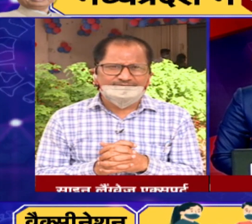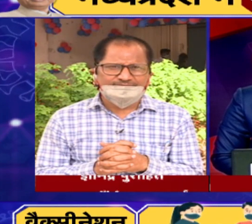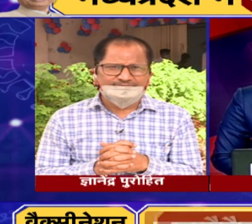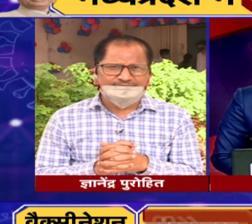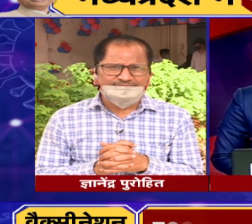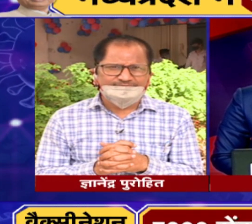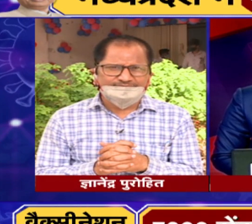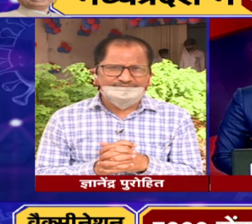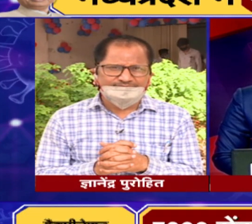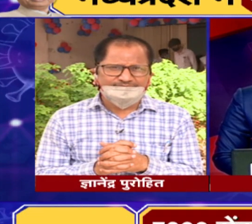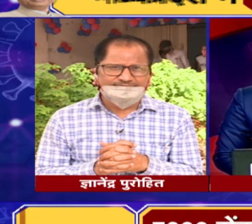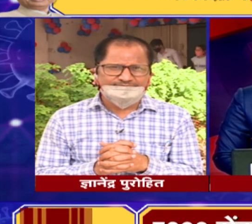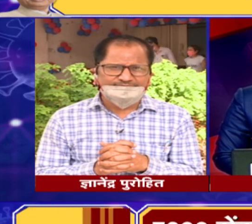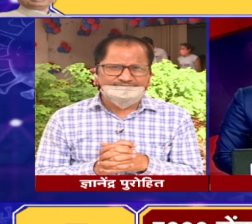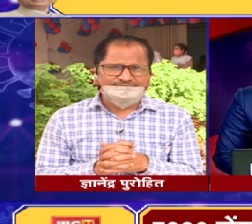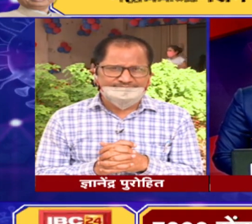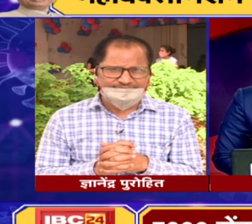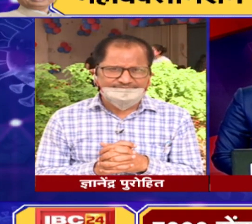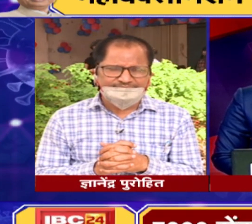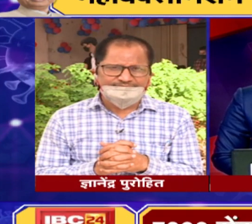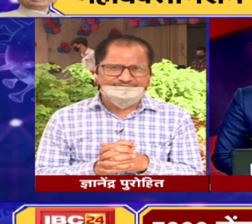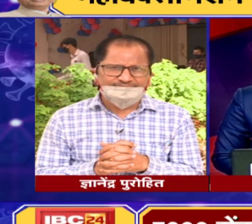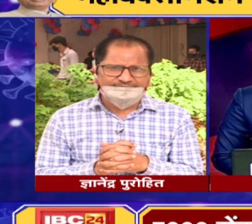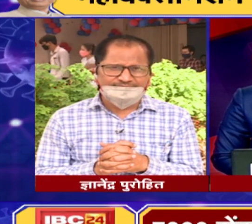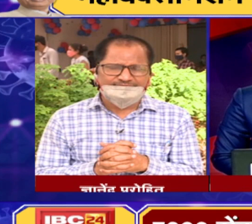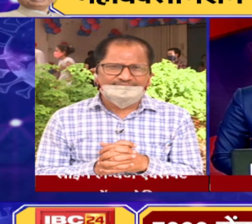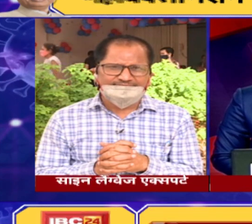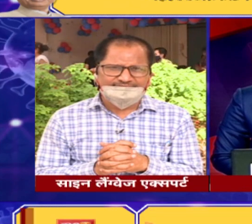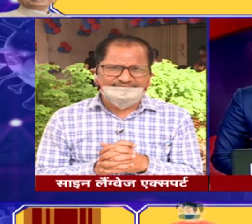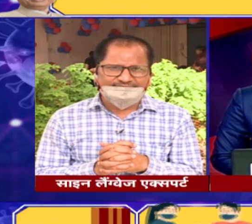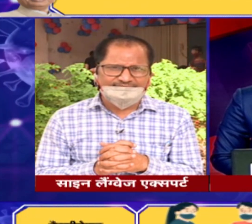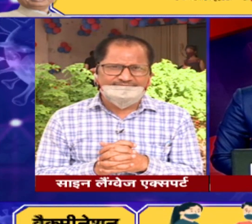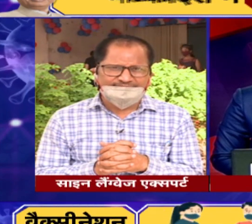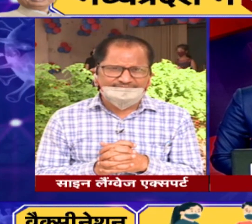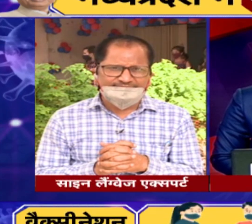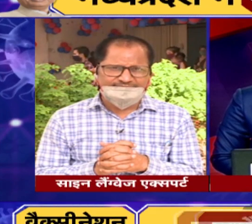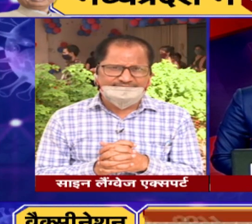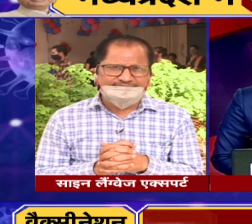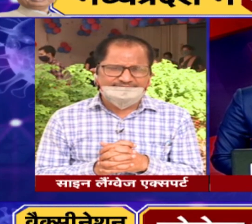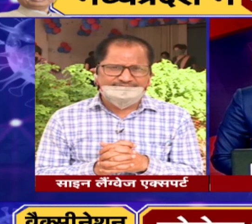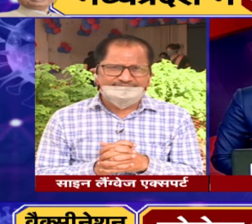वहाँ गार्डनिंग वगैरह करें या थोड़ा समय में उनको मिल जाए, तो सर ये अपेक्षा रखते हैं आपसे वो।